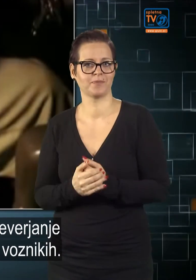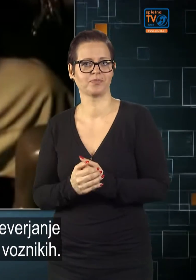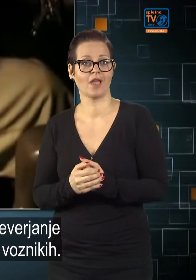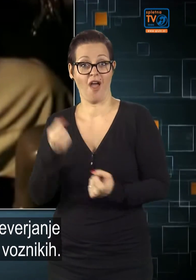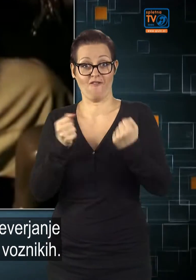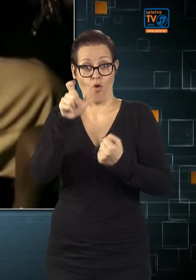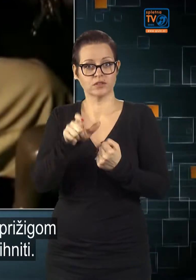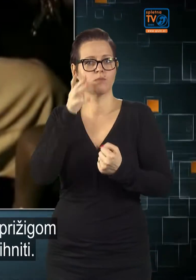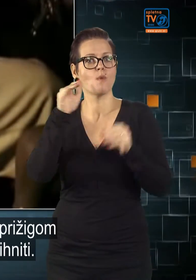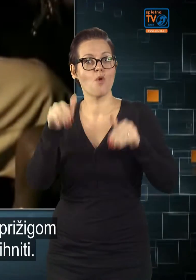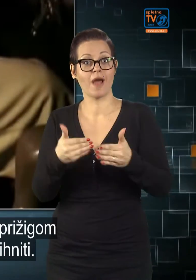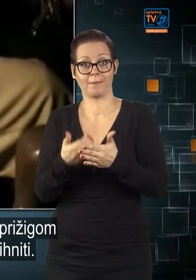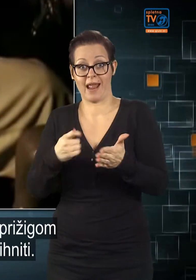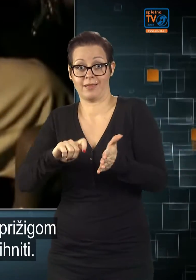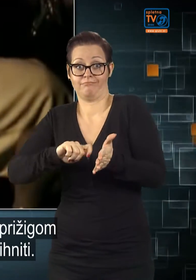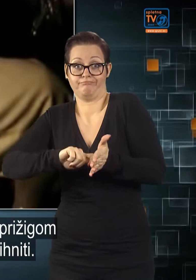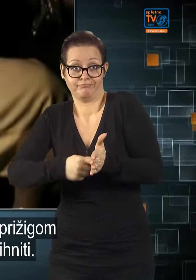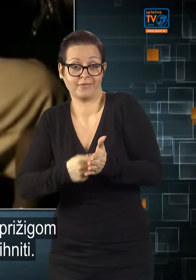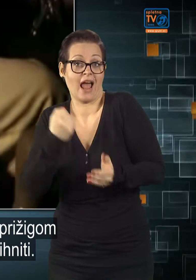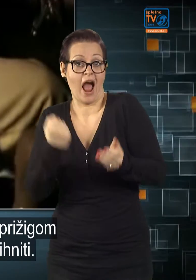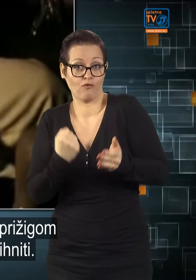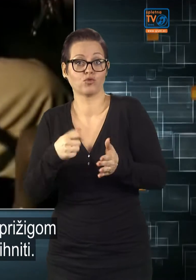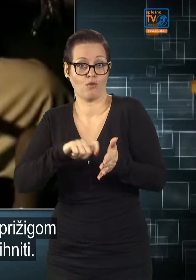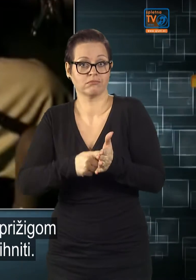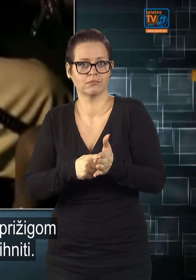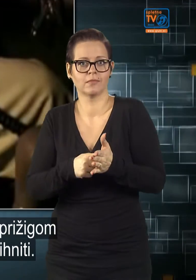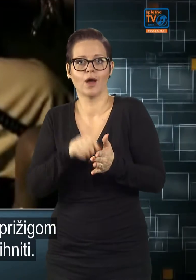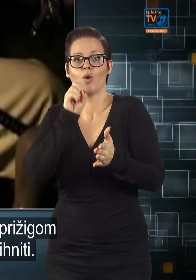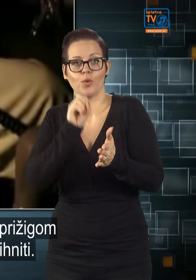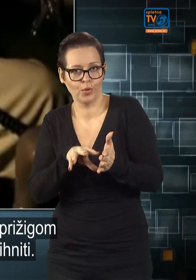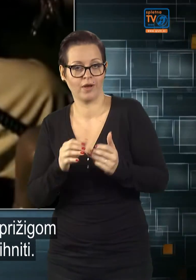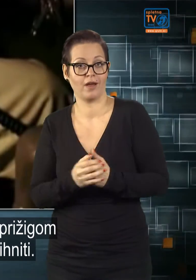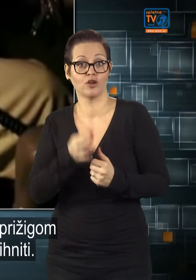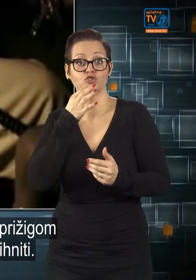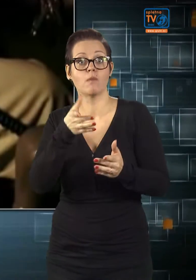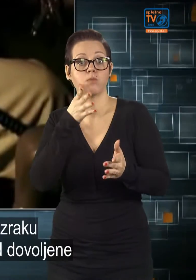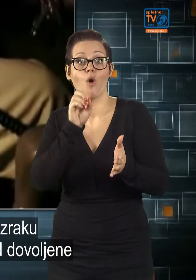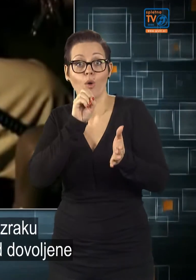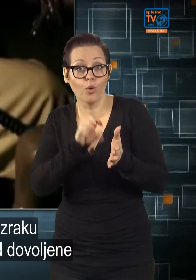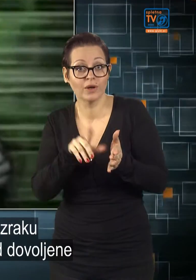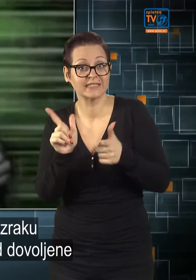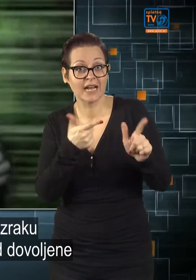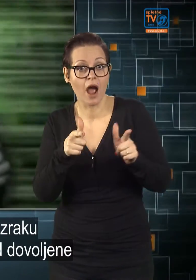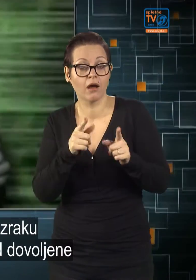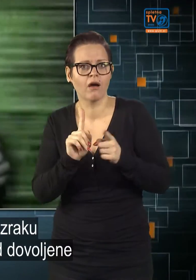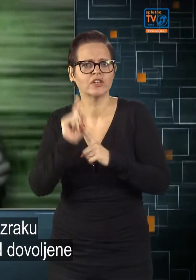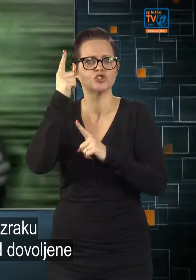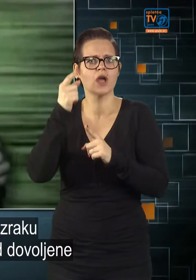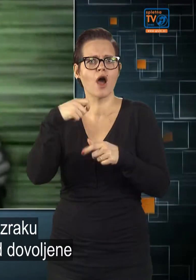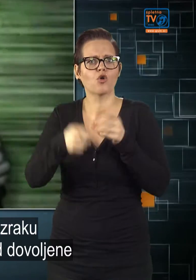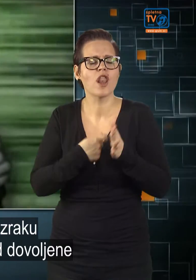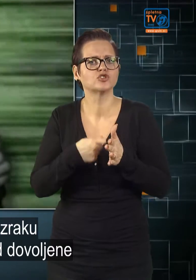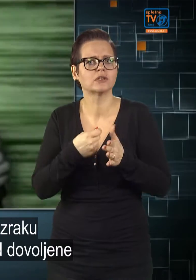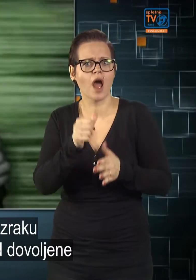pri voznikih. Voznik bo moral pred prižigom avtomobila vanjo pihniti. Če bo v izdihanem zraku